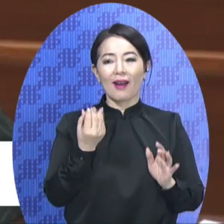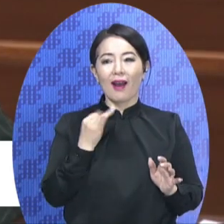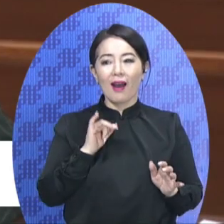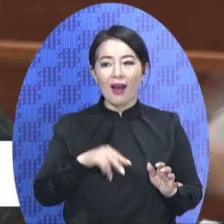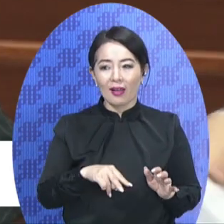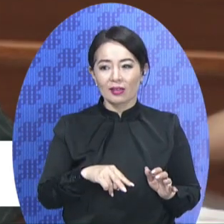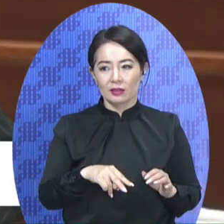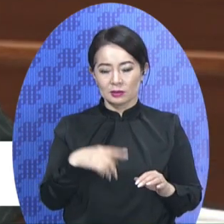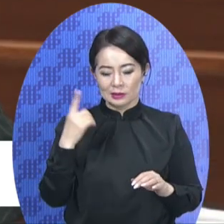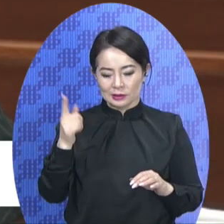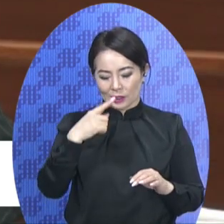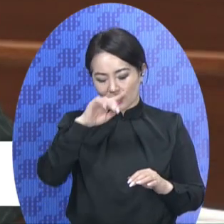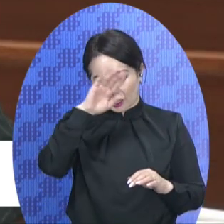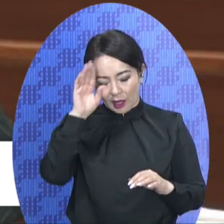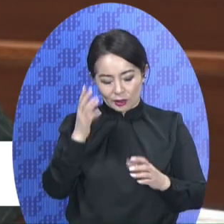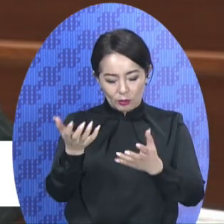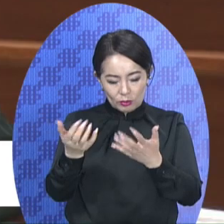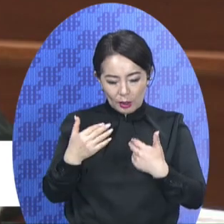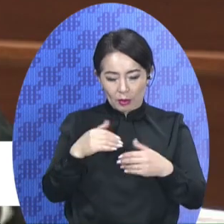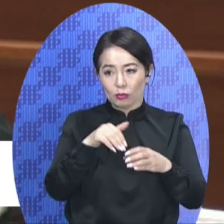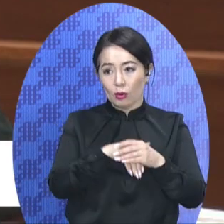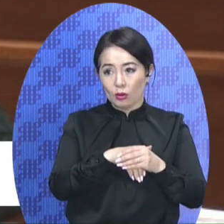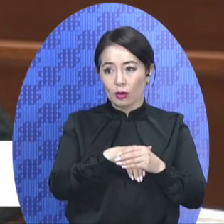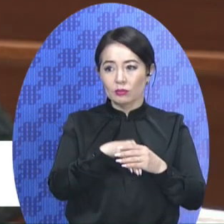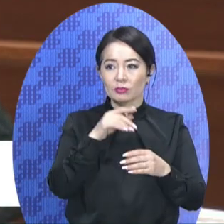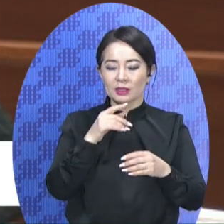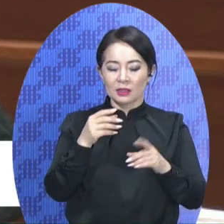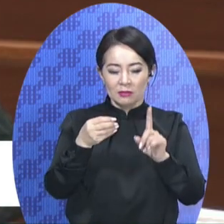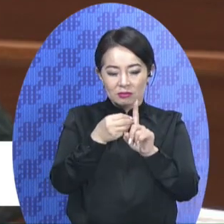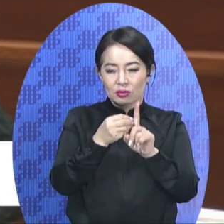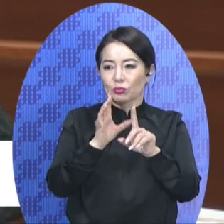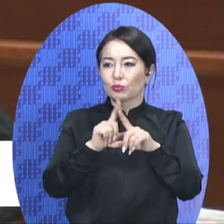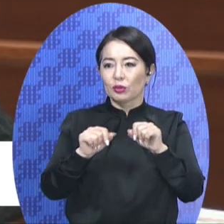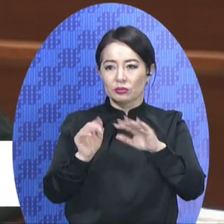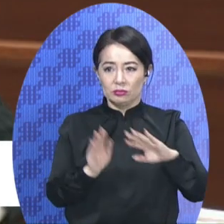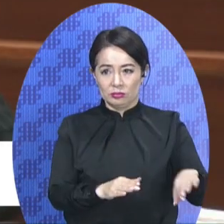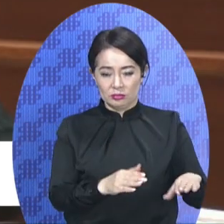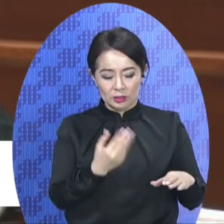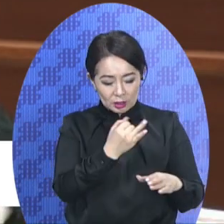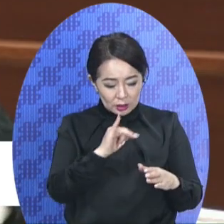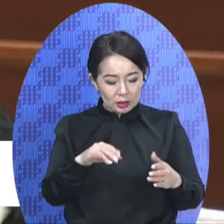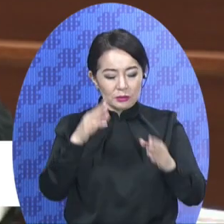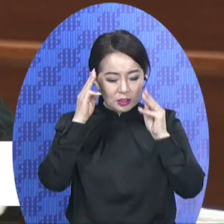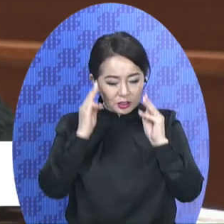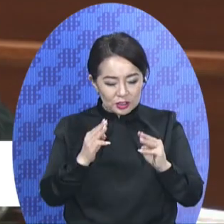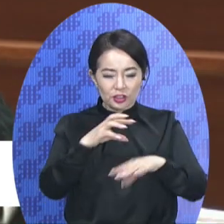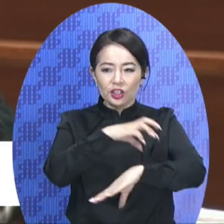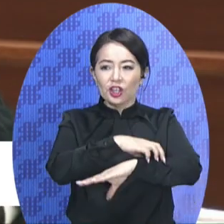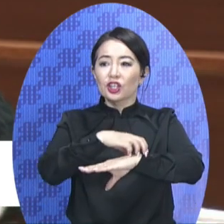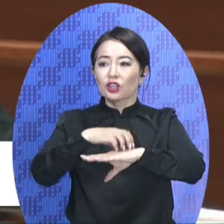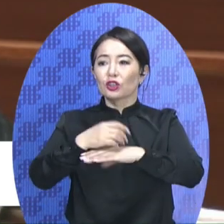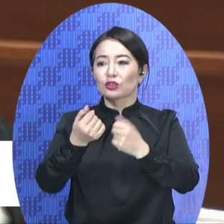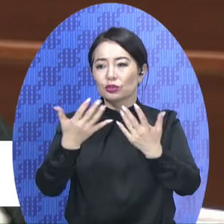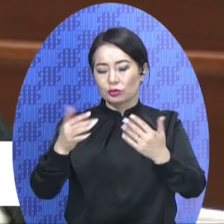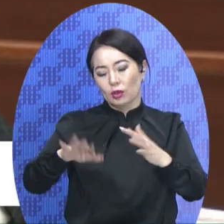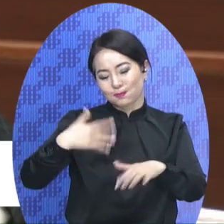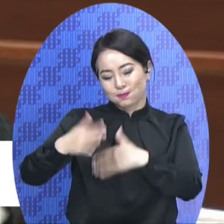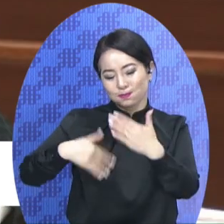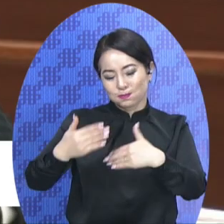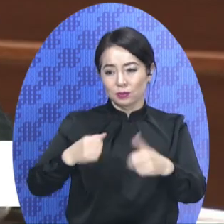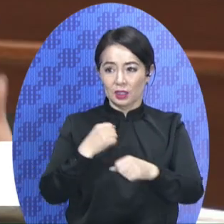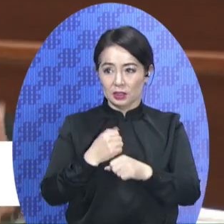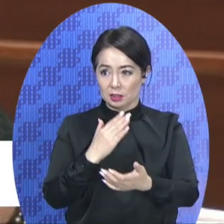бас энэ цахилгаан халаагуурт хамрагдаад яндан гасаа хэдийнээс алдсан ийм шийдлүүд гэр хороолд одоо маш их хүч авч